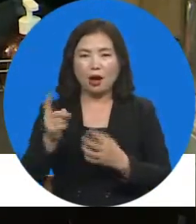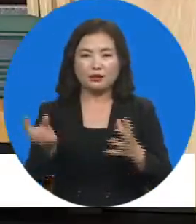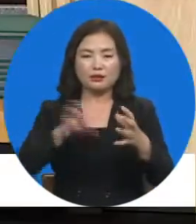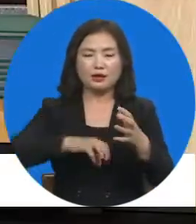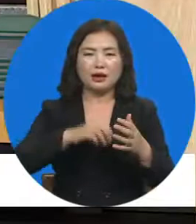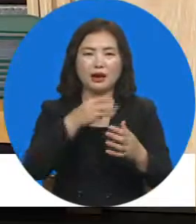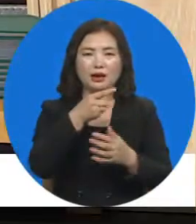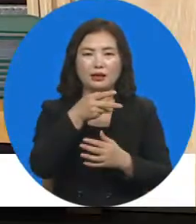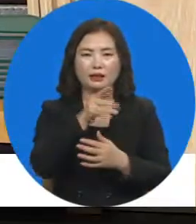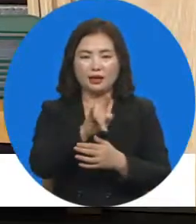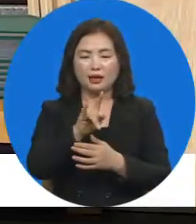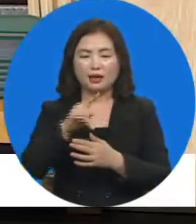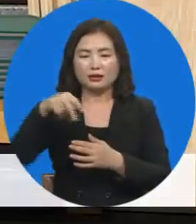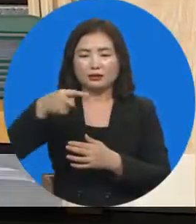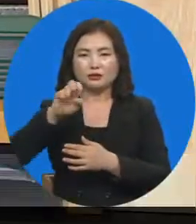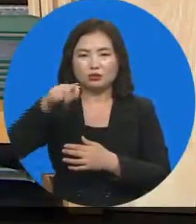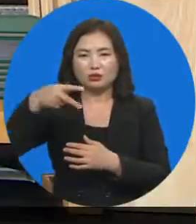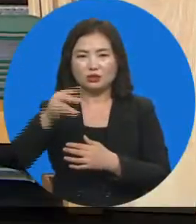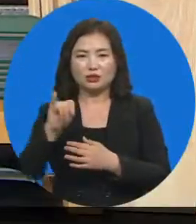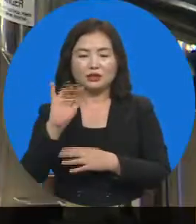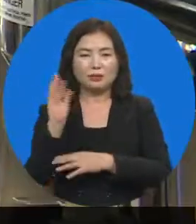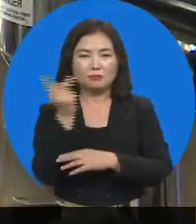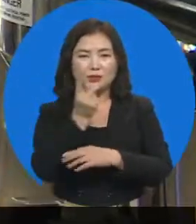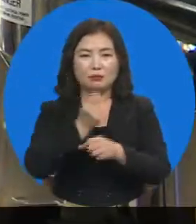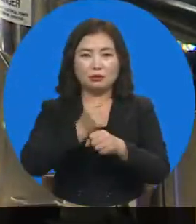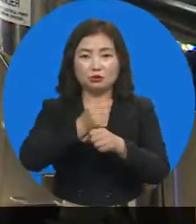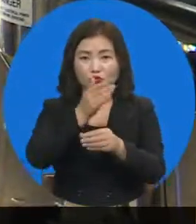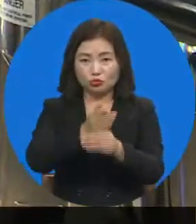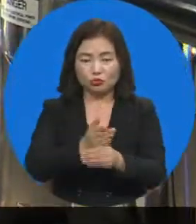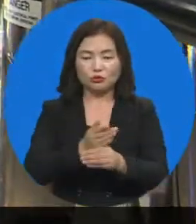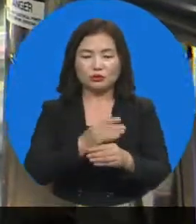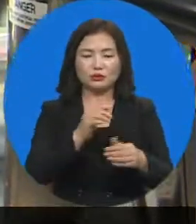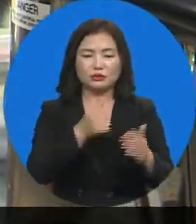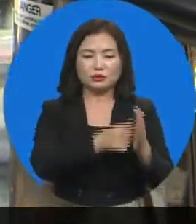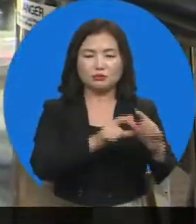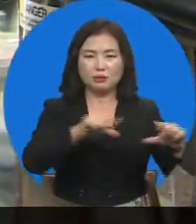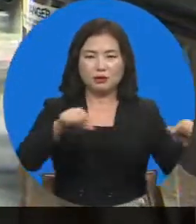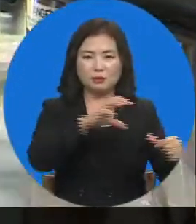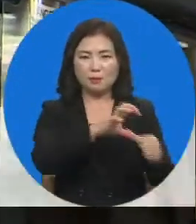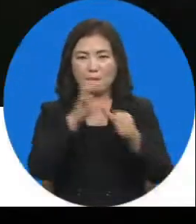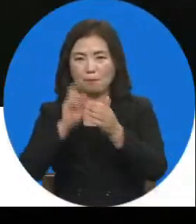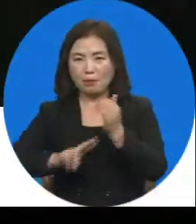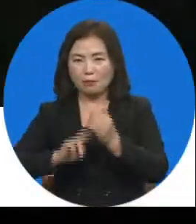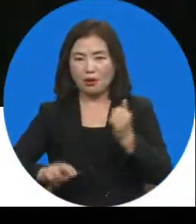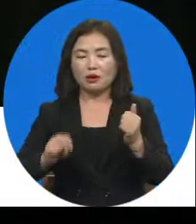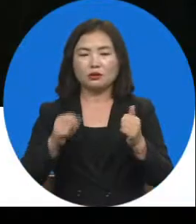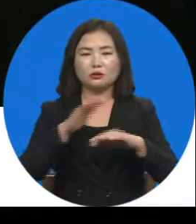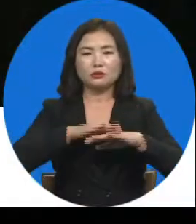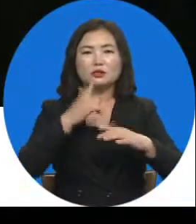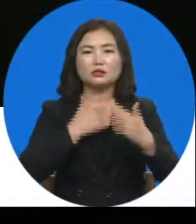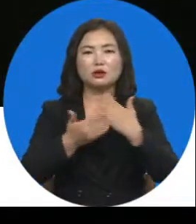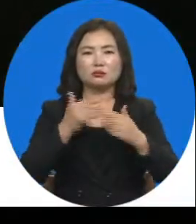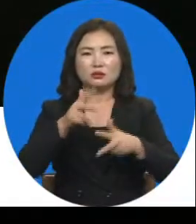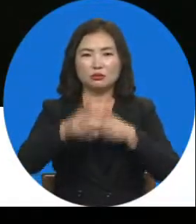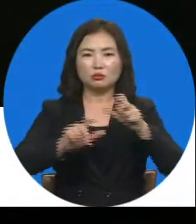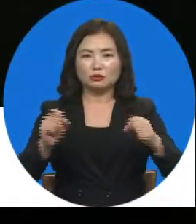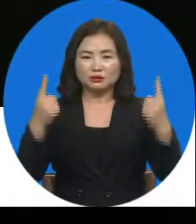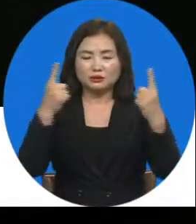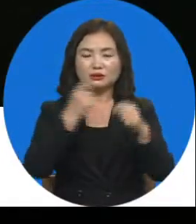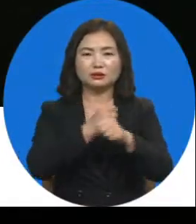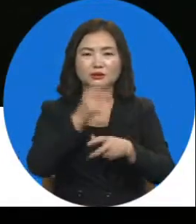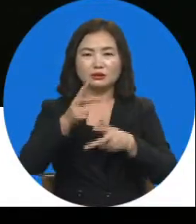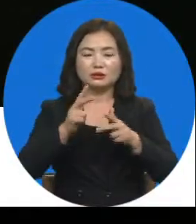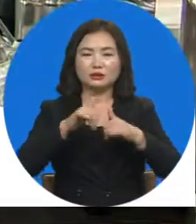스무디, 화덕 피자가 만들어집니다. 지역 특산물을 활용한 가공식품을 판매하고 농촌 체험 사업 등을 하는 예비